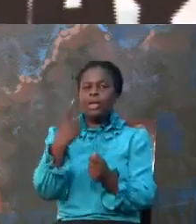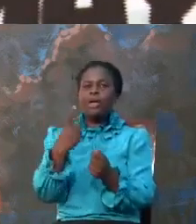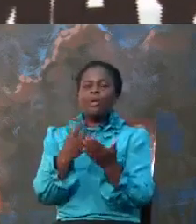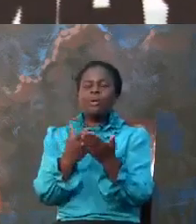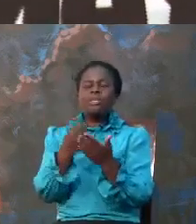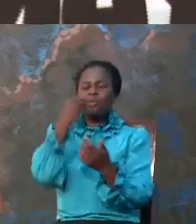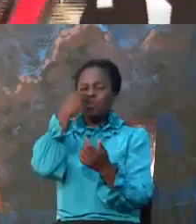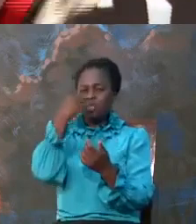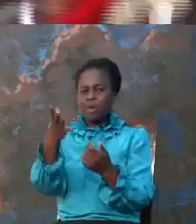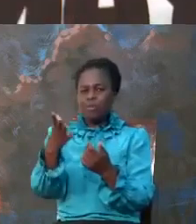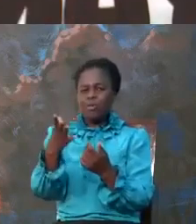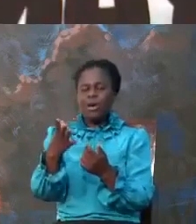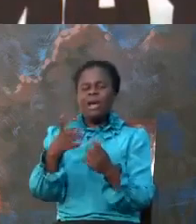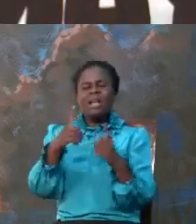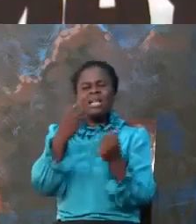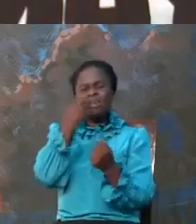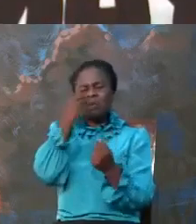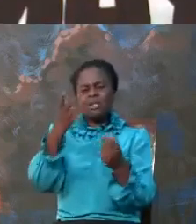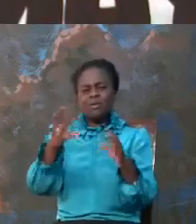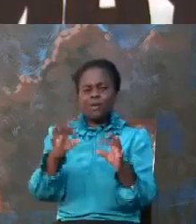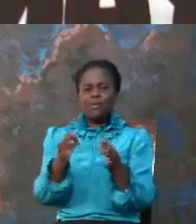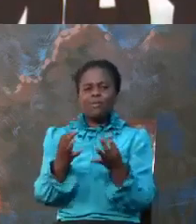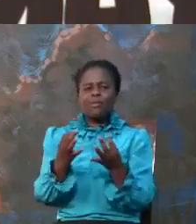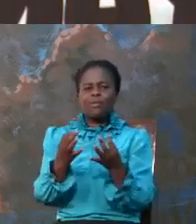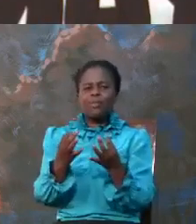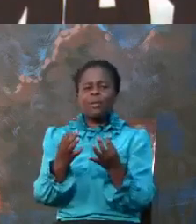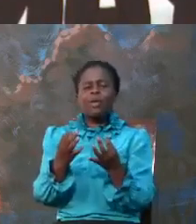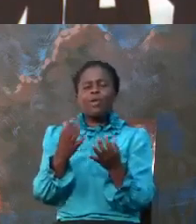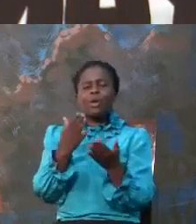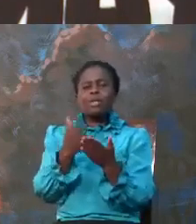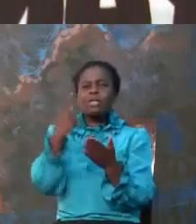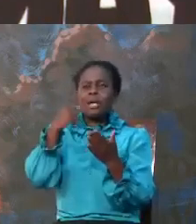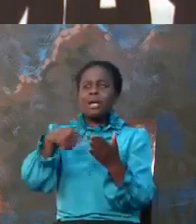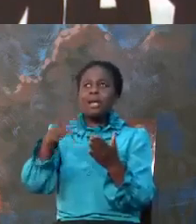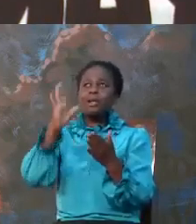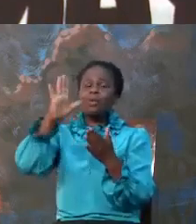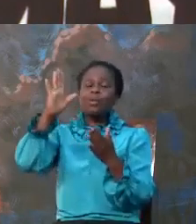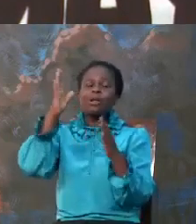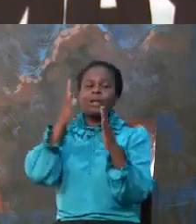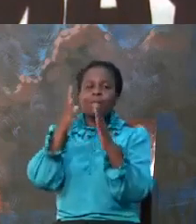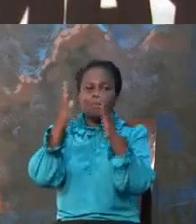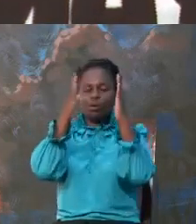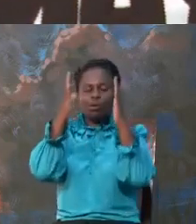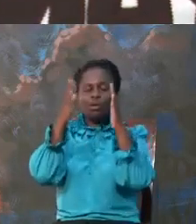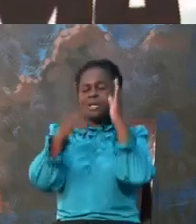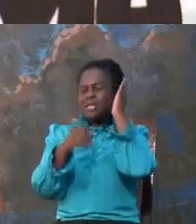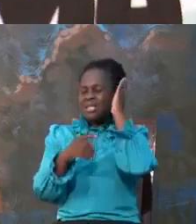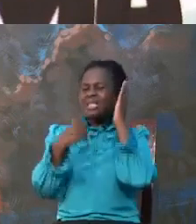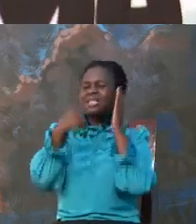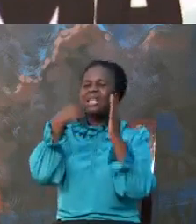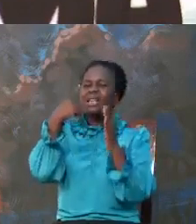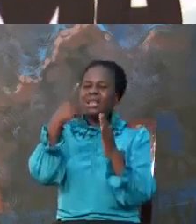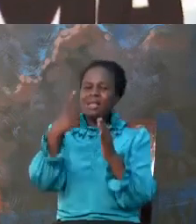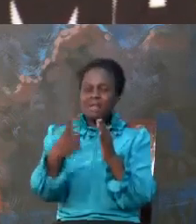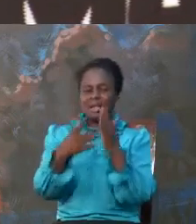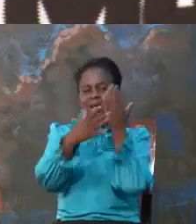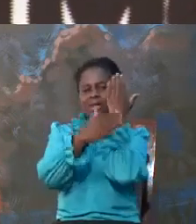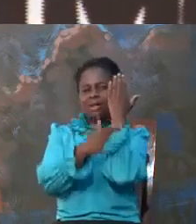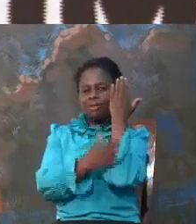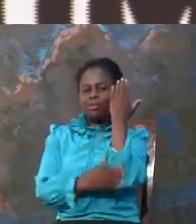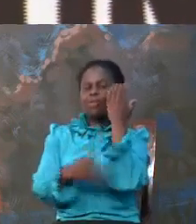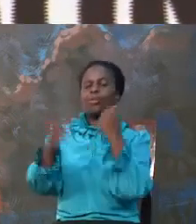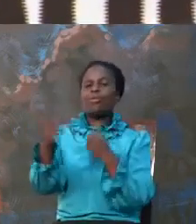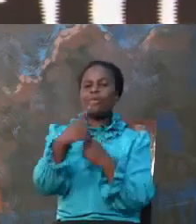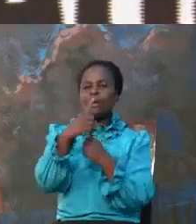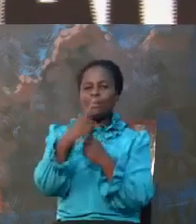imechafuka. Lakini inachafukaje? Kwani tuliwahi kwenda mbinguni? Anasema sikiliza, kila anayeungama dhambi, kila anayetubu